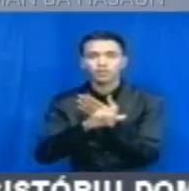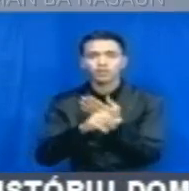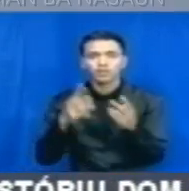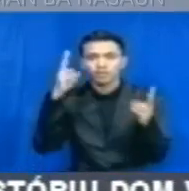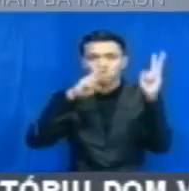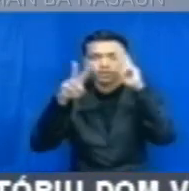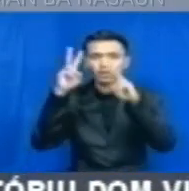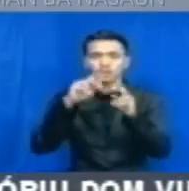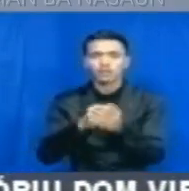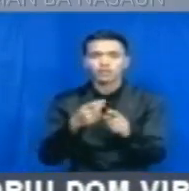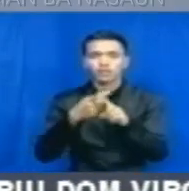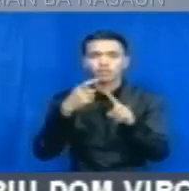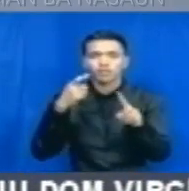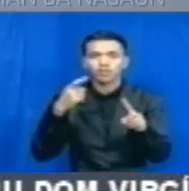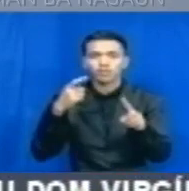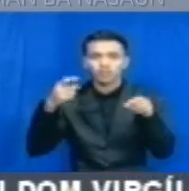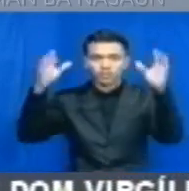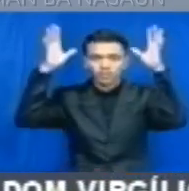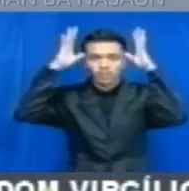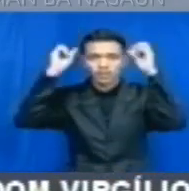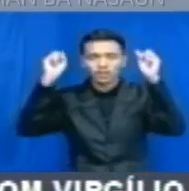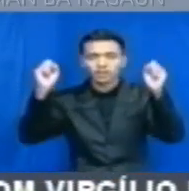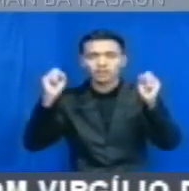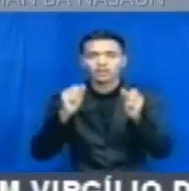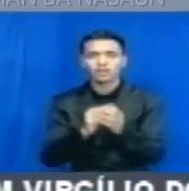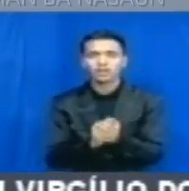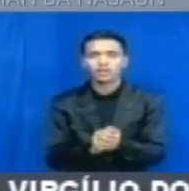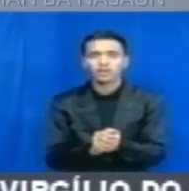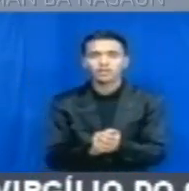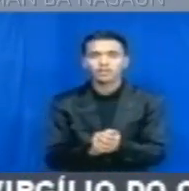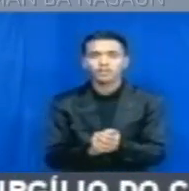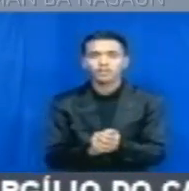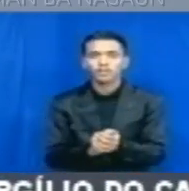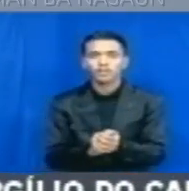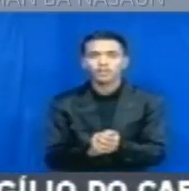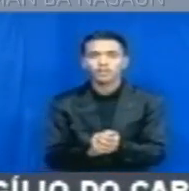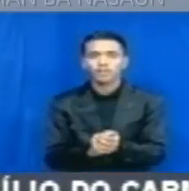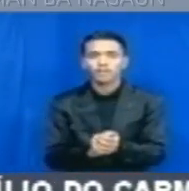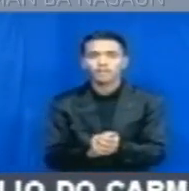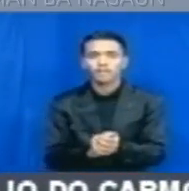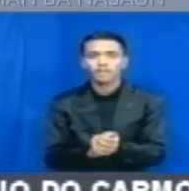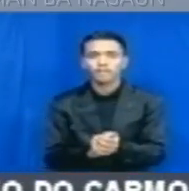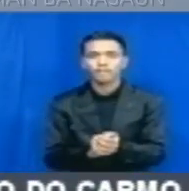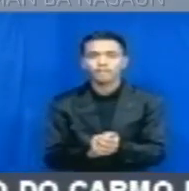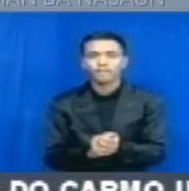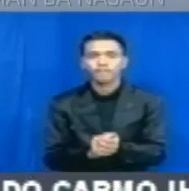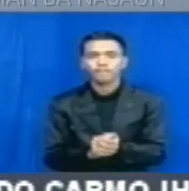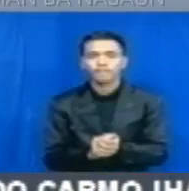dari pemerintah, yaitu Presiden. Jadi di level pemerintah Presiden sudah